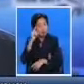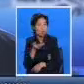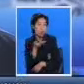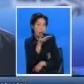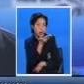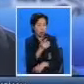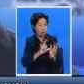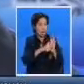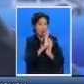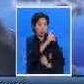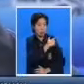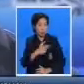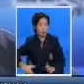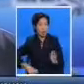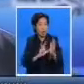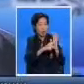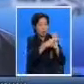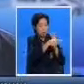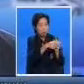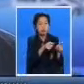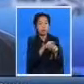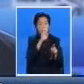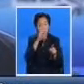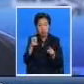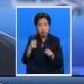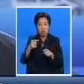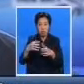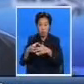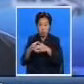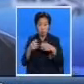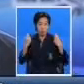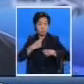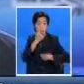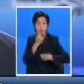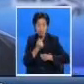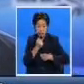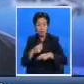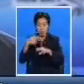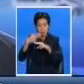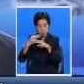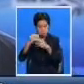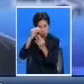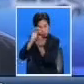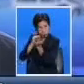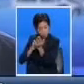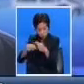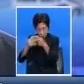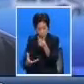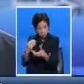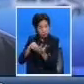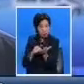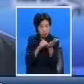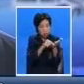ยับยั้งฎีกาที่จะขอที่บรรดากลุ่มเสื้อแดงจะขอเพื่ออภัยโทษให้คุณทักษิณ